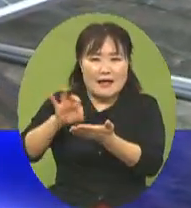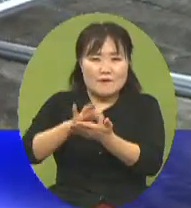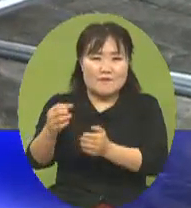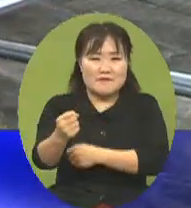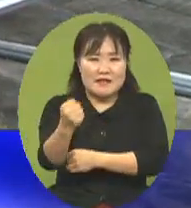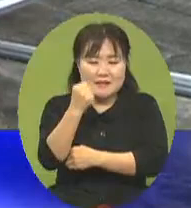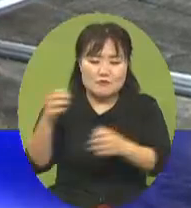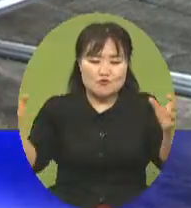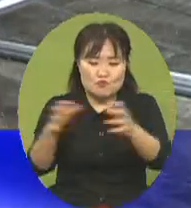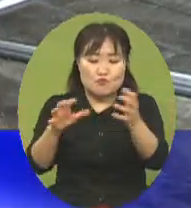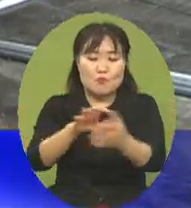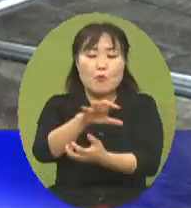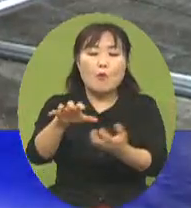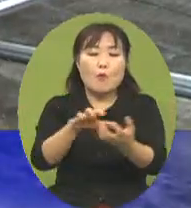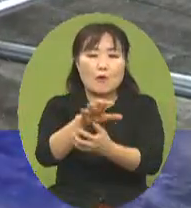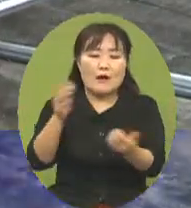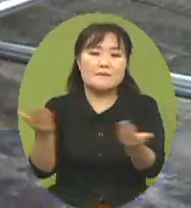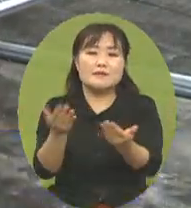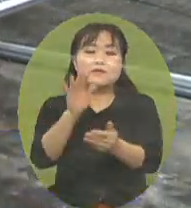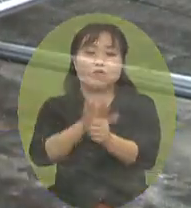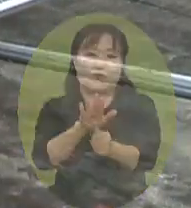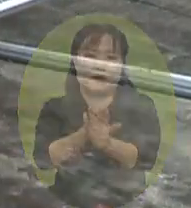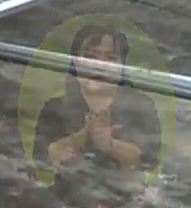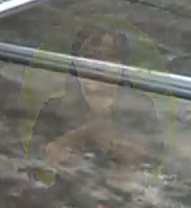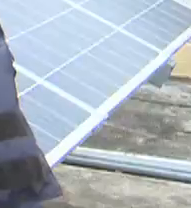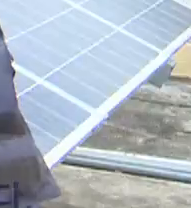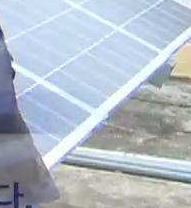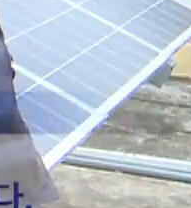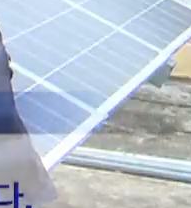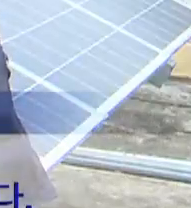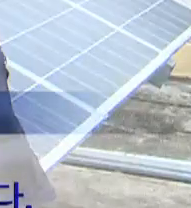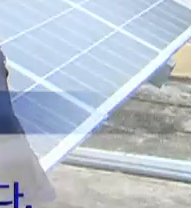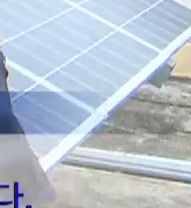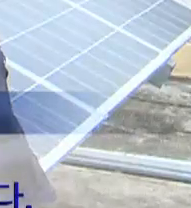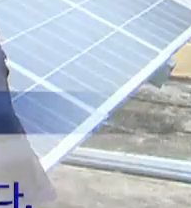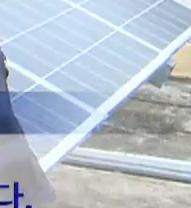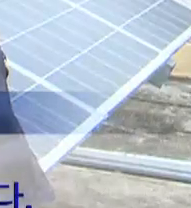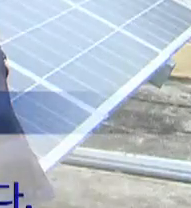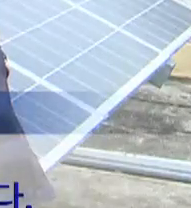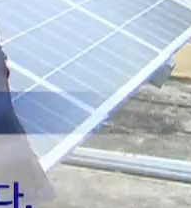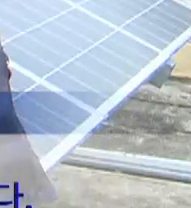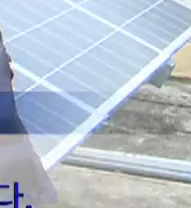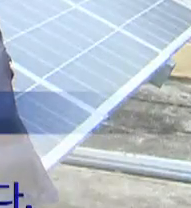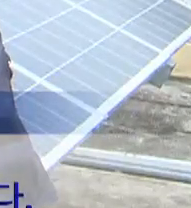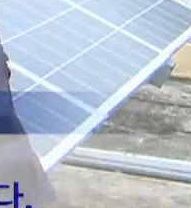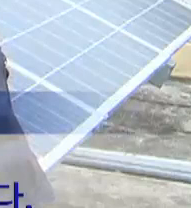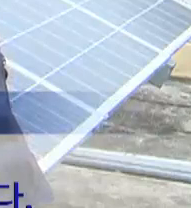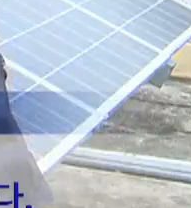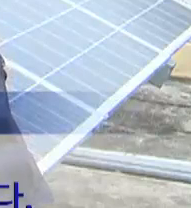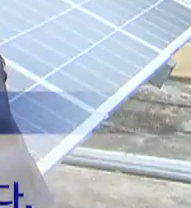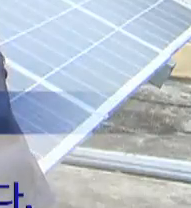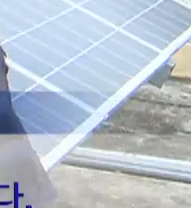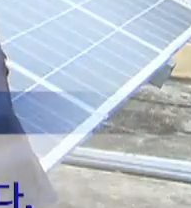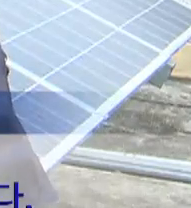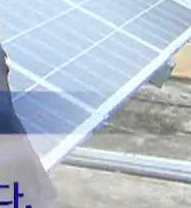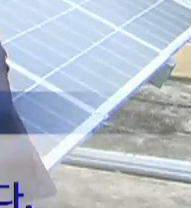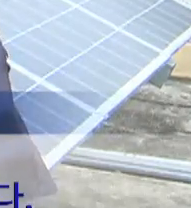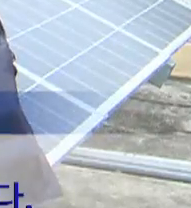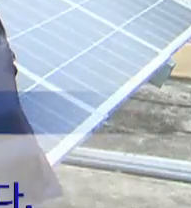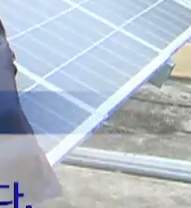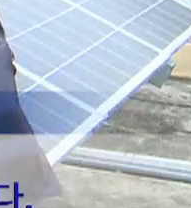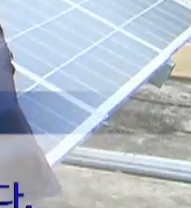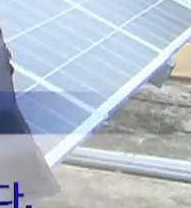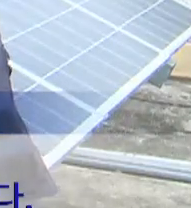보급 융복합 지원 사업을 펼쳤습니다. 월 한 4, 5만 원 평균적으로 가정에 도움이